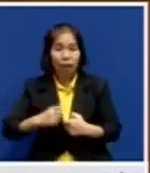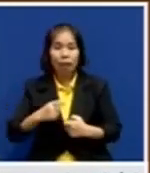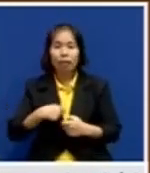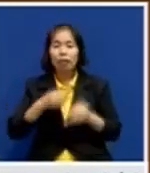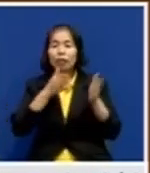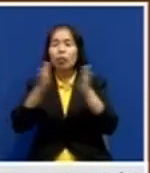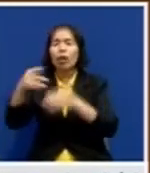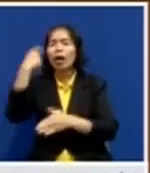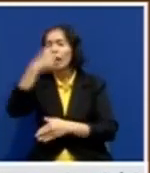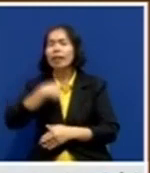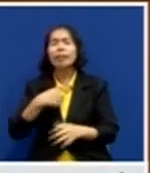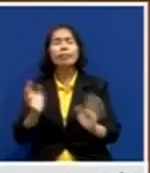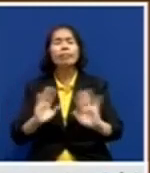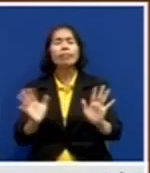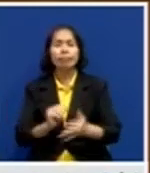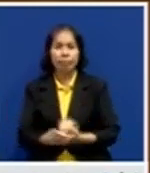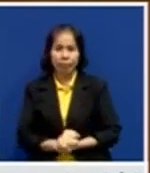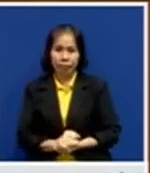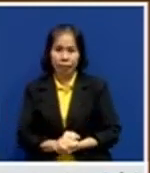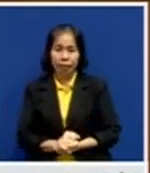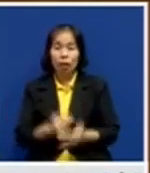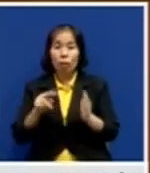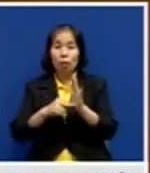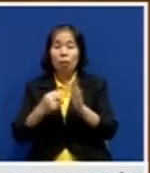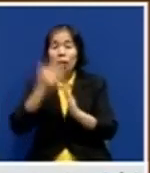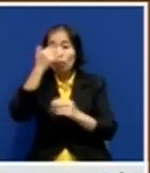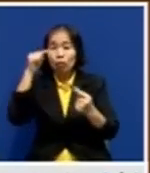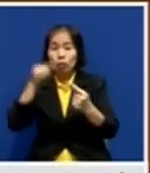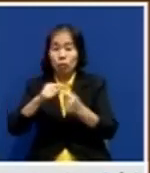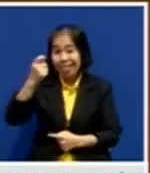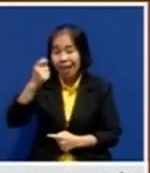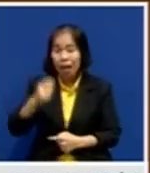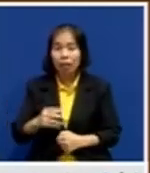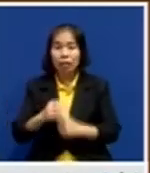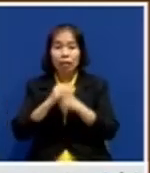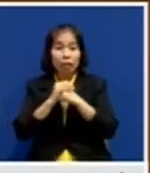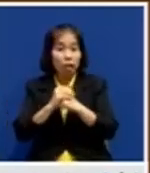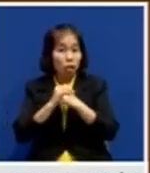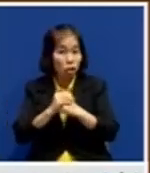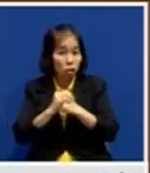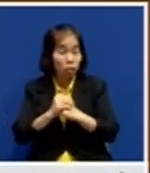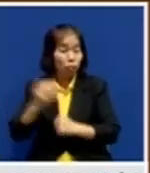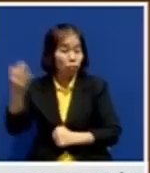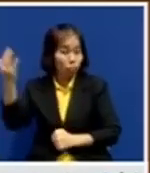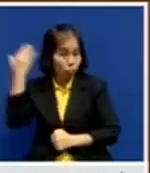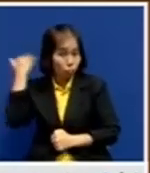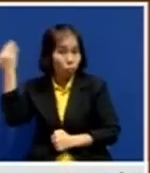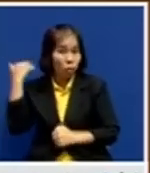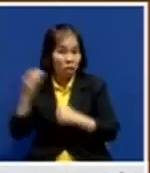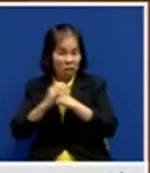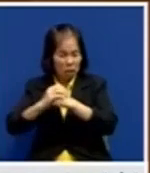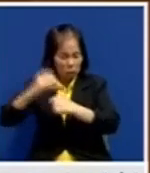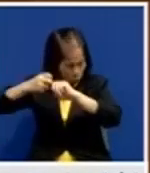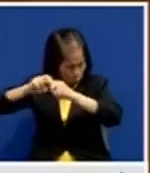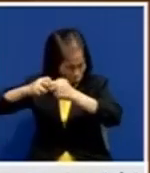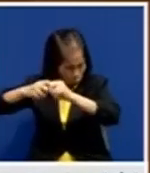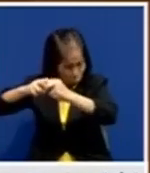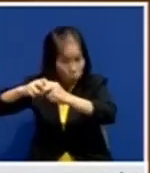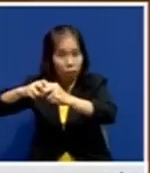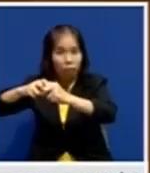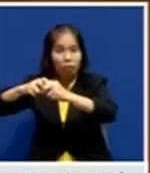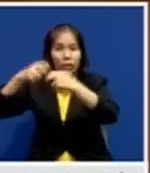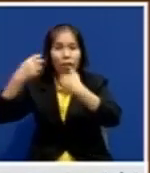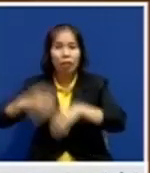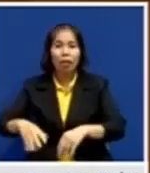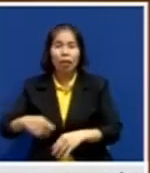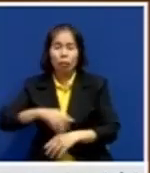ใครนะขณะนั้นเนี่ยเวลาที่เขาพูดถึงซิกแมนของเอเชียเขาหมายถึงจีนซึ่งสมัยก่อนเนี่ยลำบากยากเข็นนะครับติดยากัน